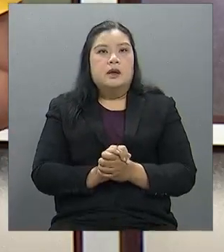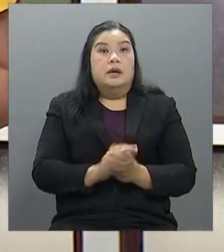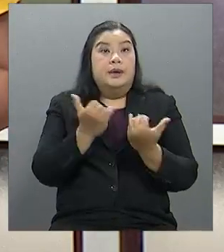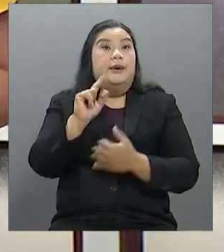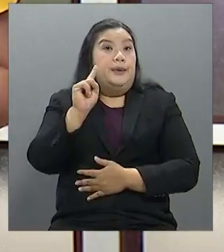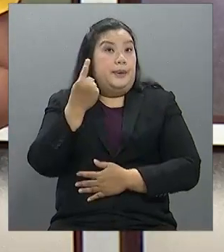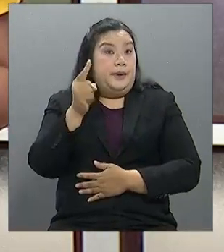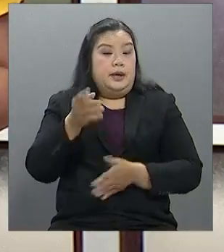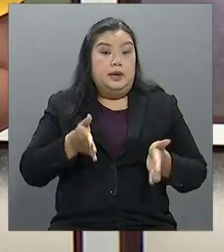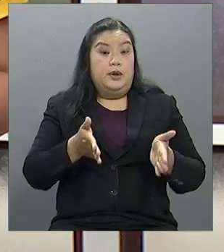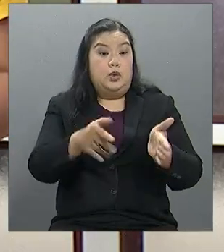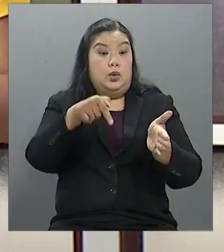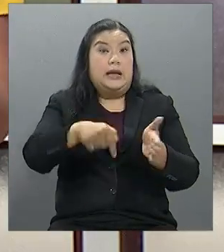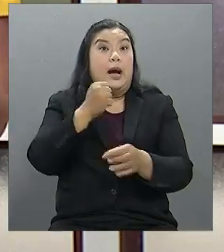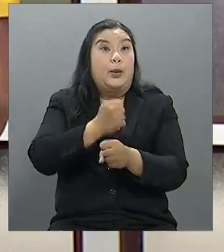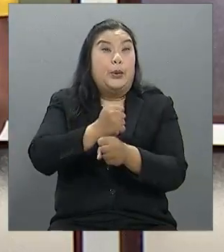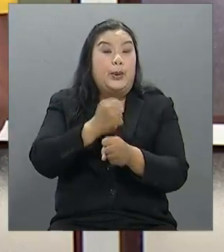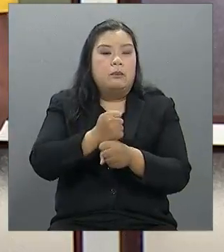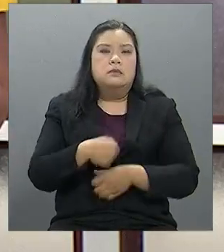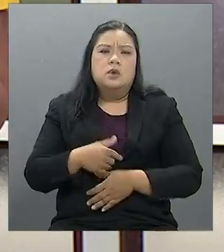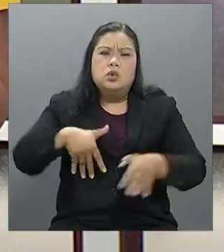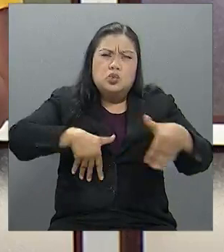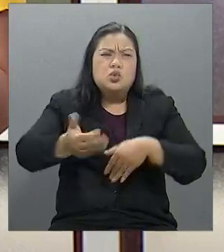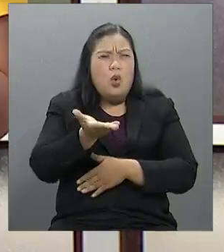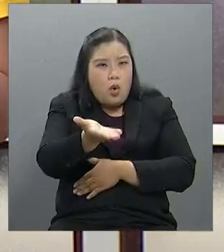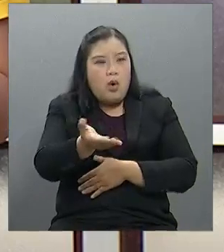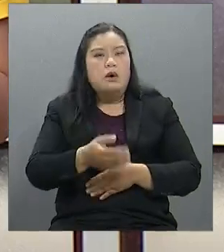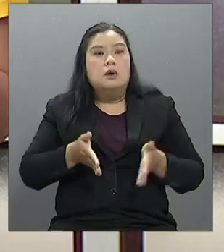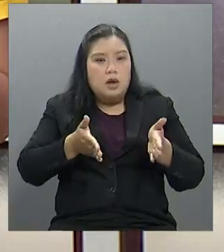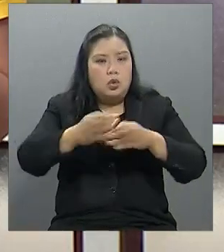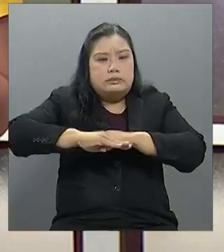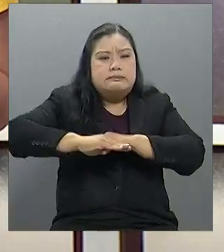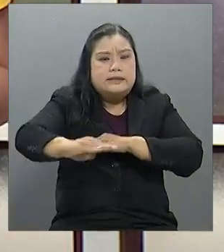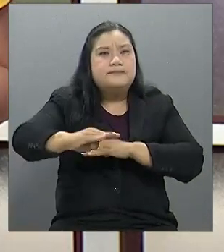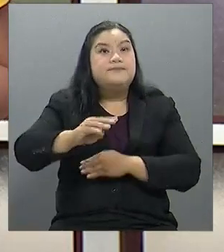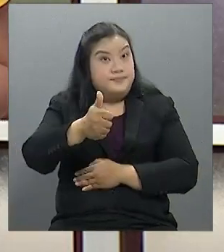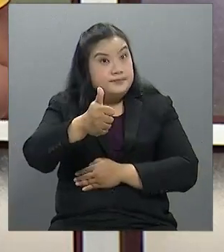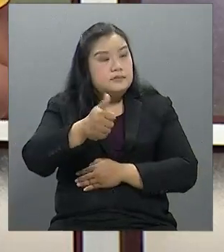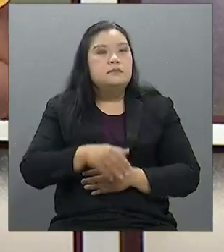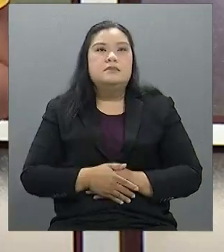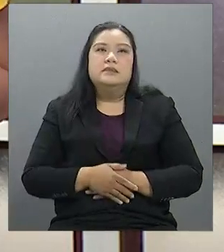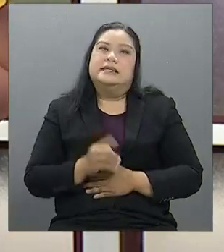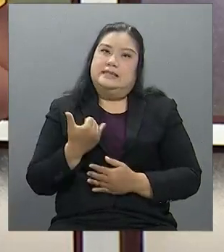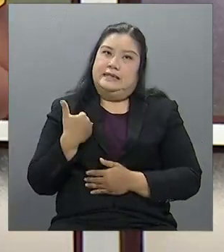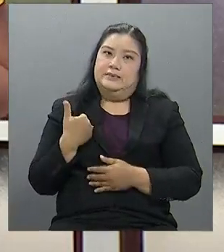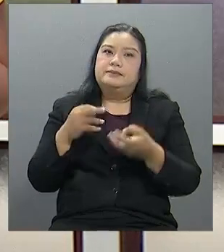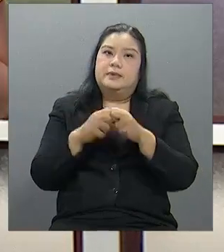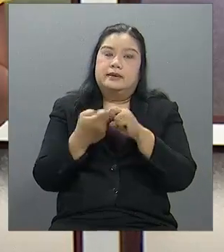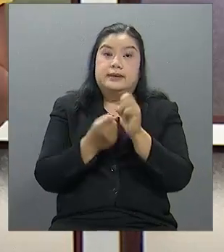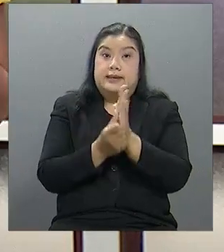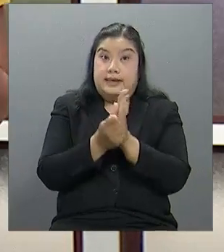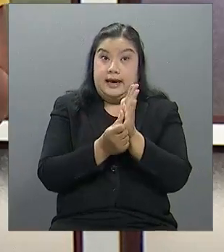หน่อยนะอันนี้ชาวบ้านเขาก็ร้องขอถนนดีๆสักเส้นนึงจะได้ไหมเป็นความคืบหน้าค่ะในการแก้ไขปัญหาถนนเป็นหลุม